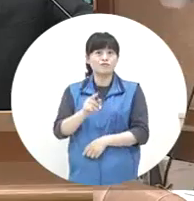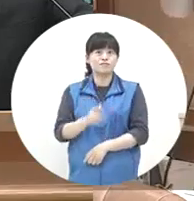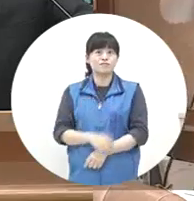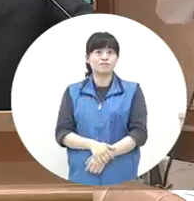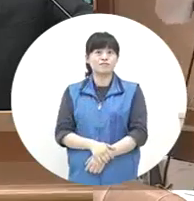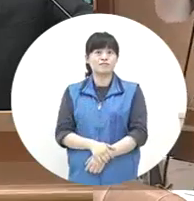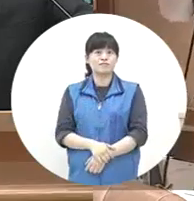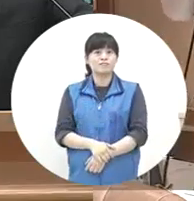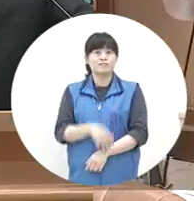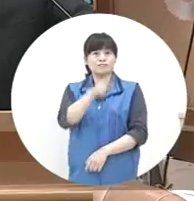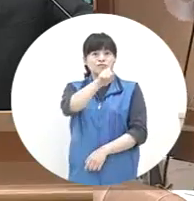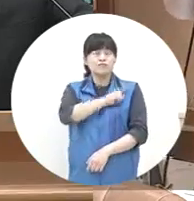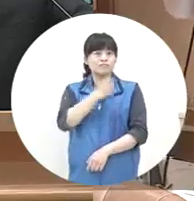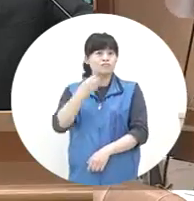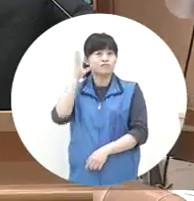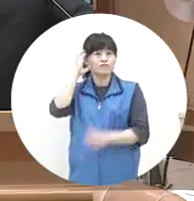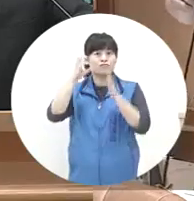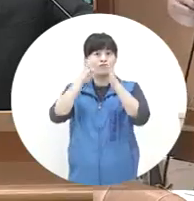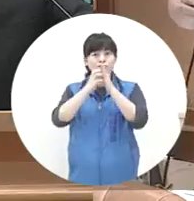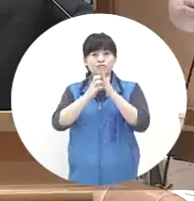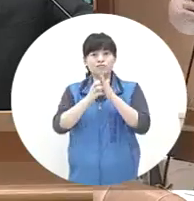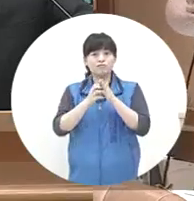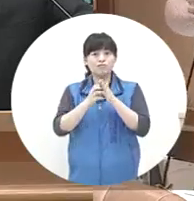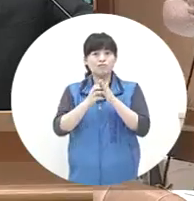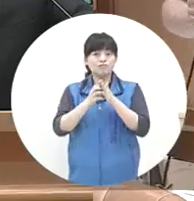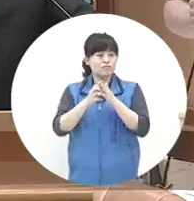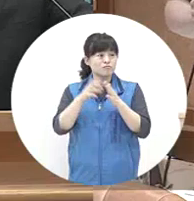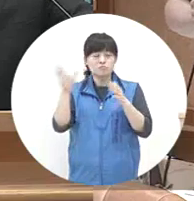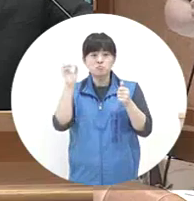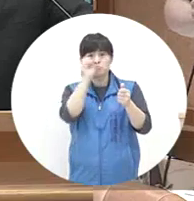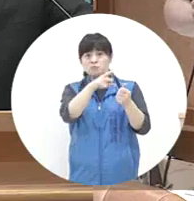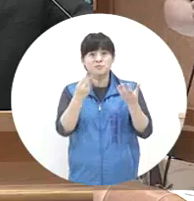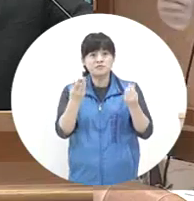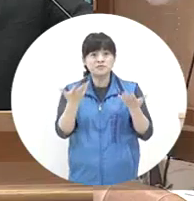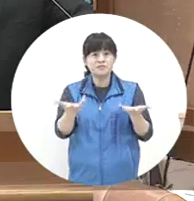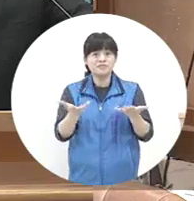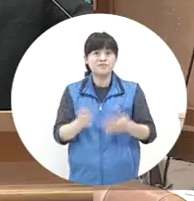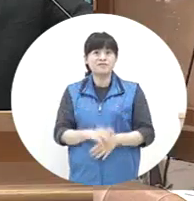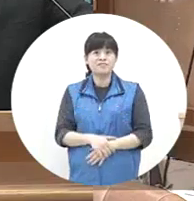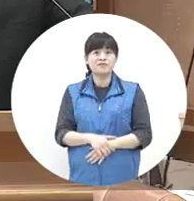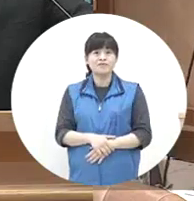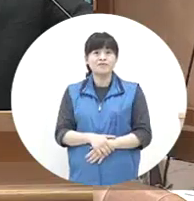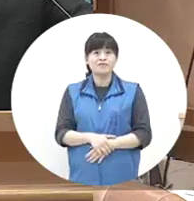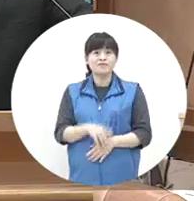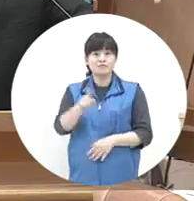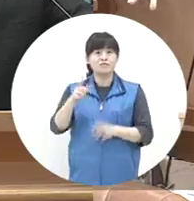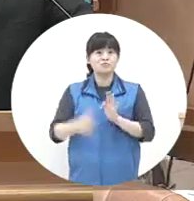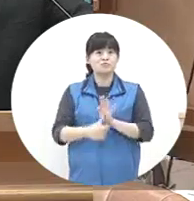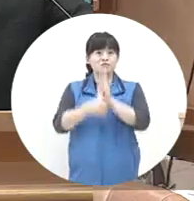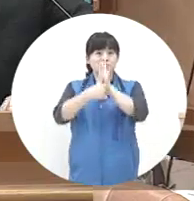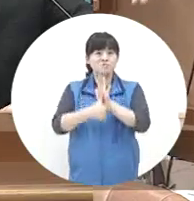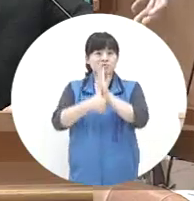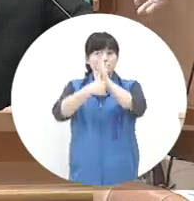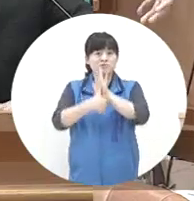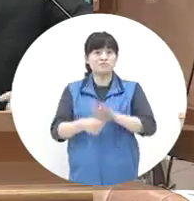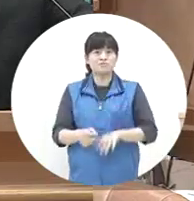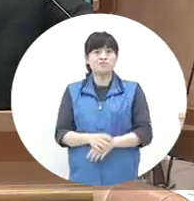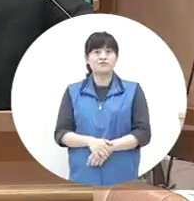哎、欸，你的那个新闻局相关的局处都没跟你讲啊、喔，这个最有名的、啊，